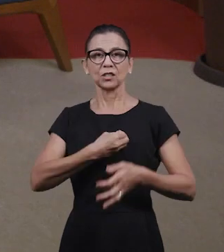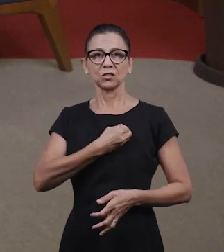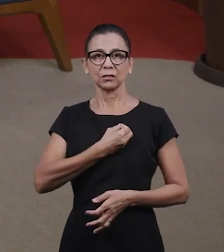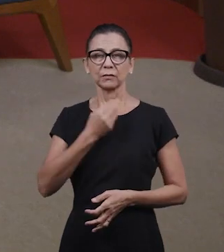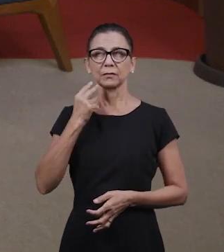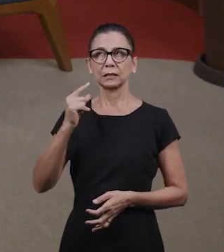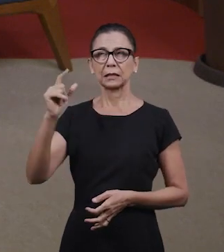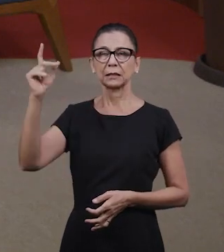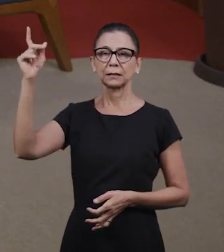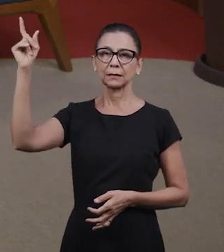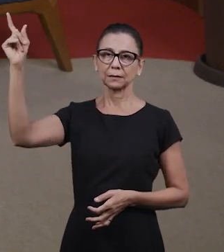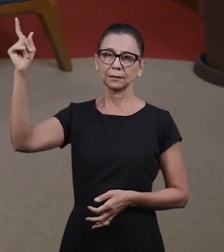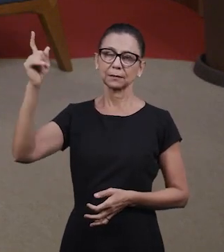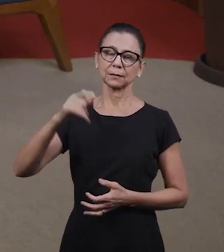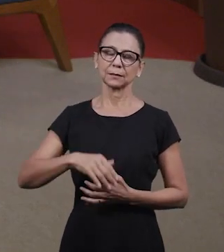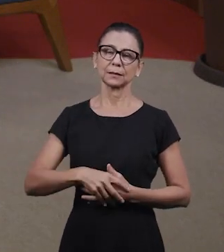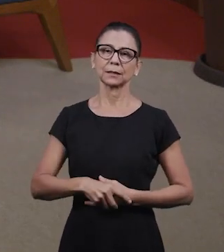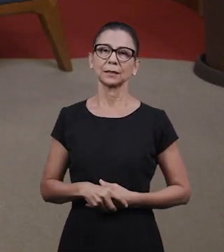Donc, dans le projet de Dieu,